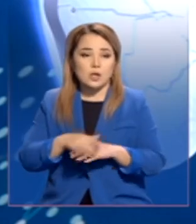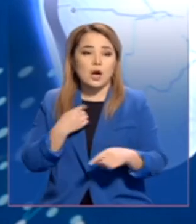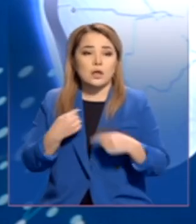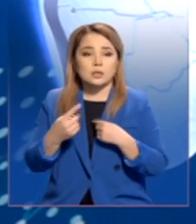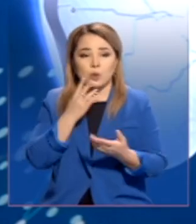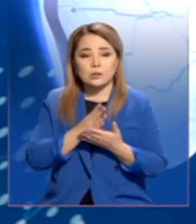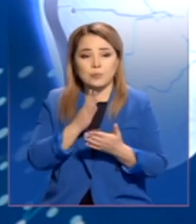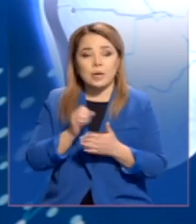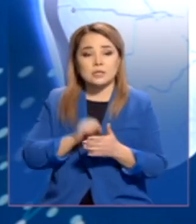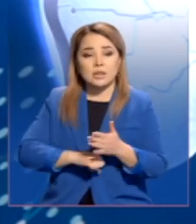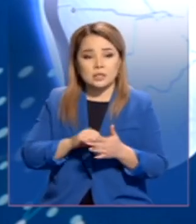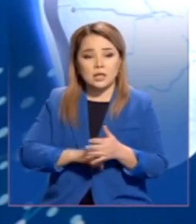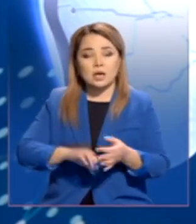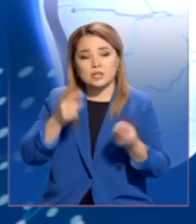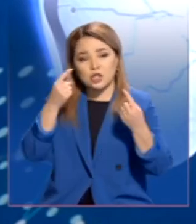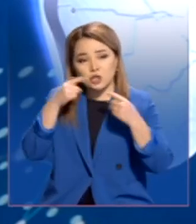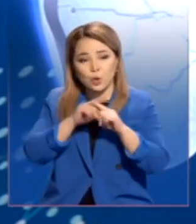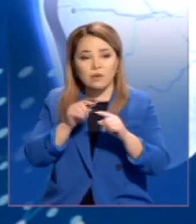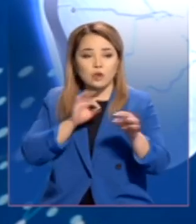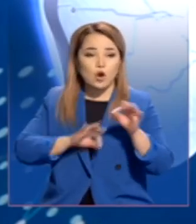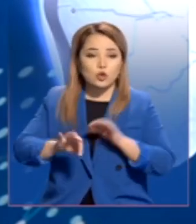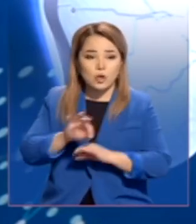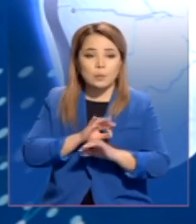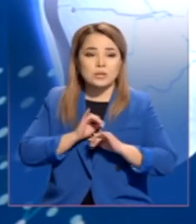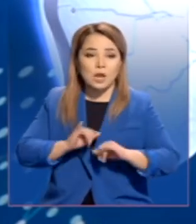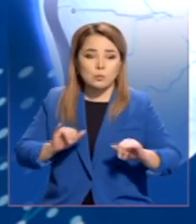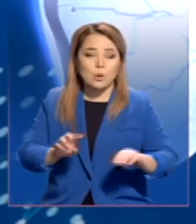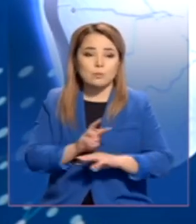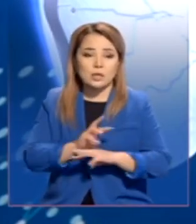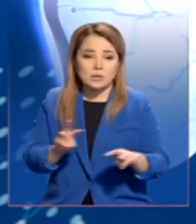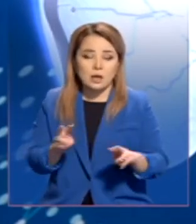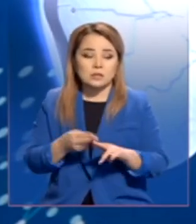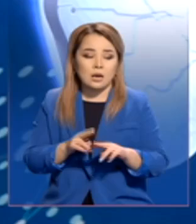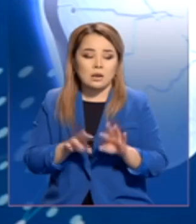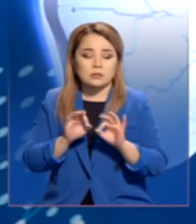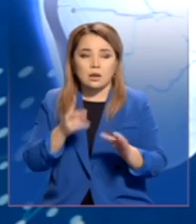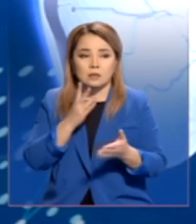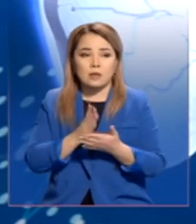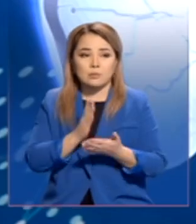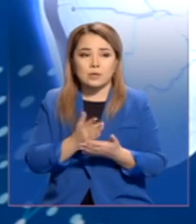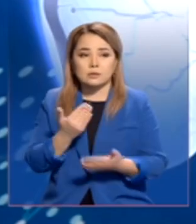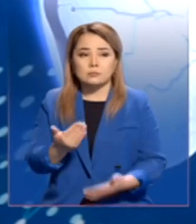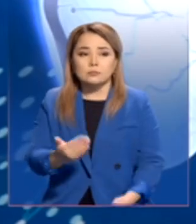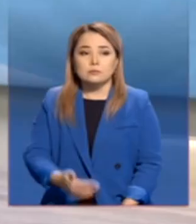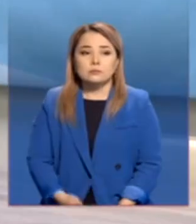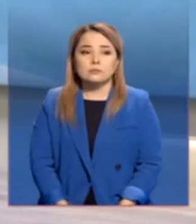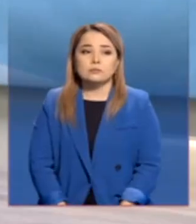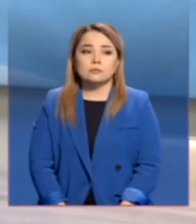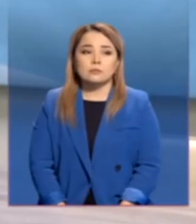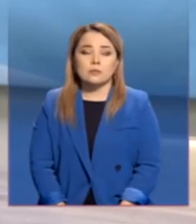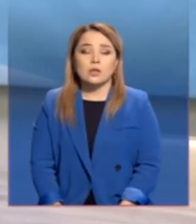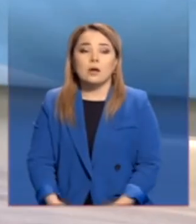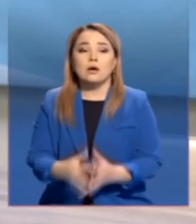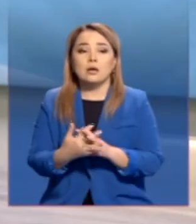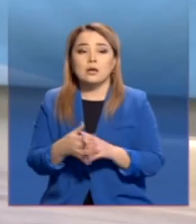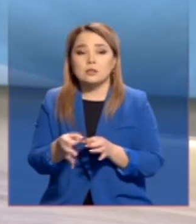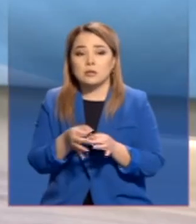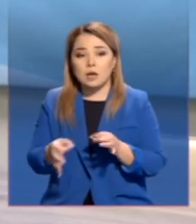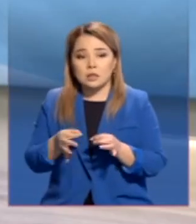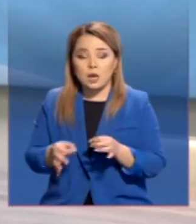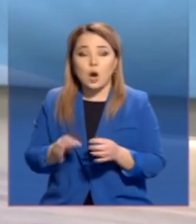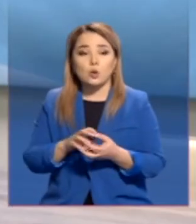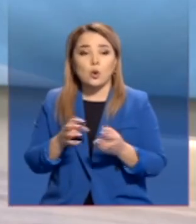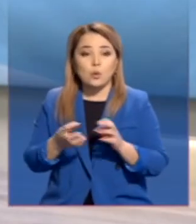қалды. Себебін индустрия және инфрақұрылымдық даму министрлігі былай түсіндірді. Шалғай аудандарға